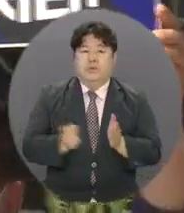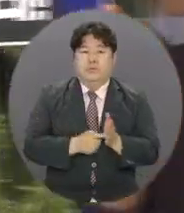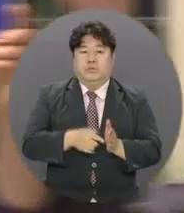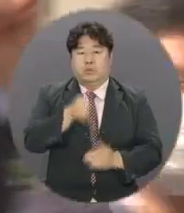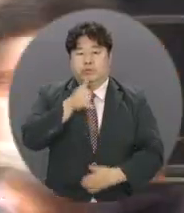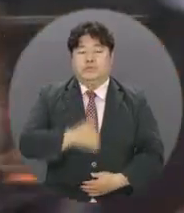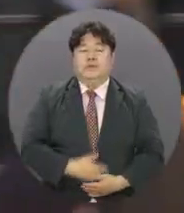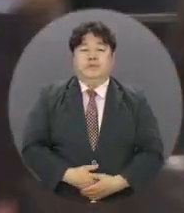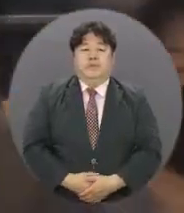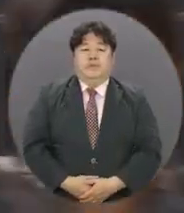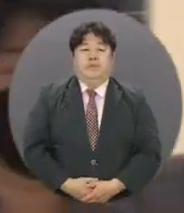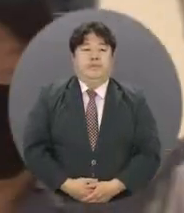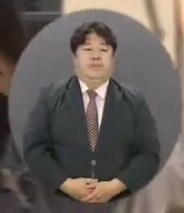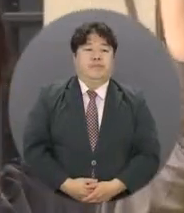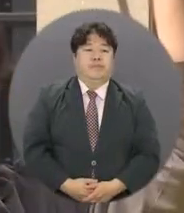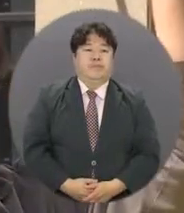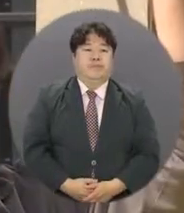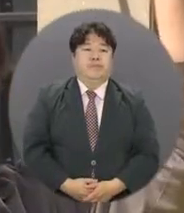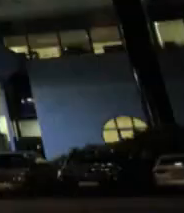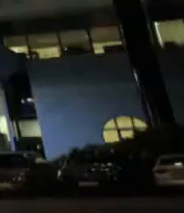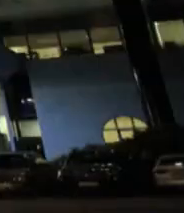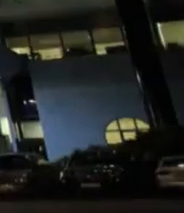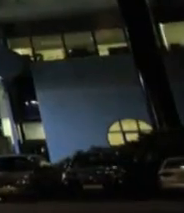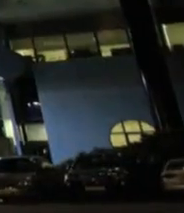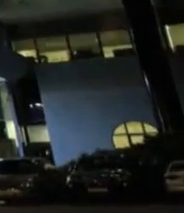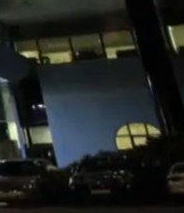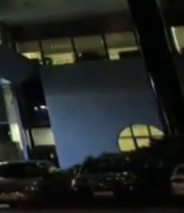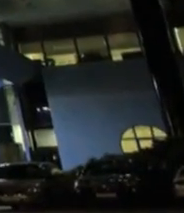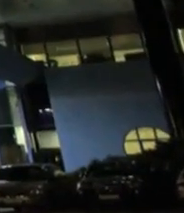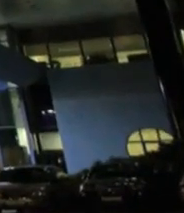나섰습니다. MBC 뉴스 우종훈입니다.